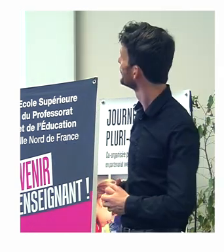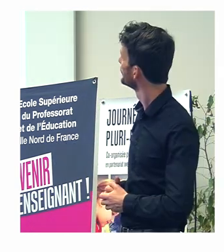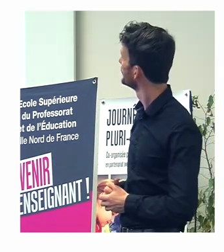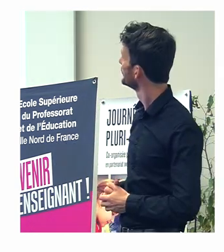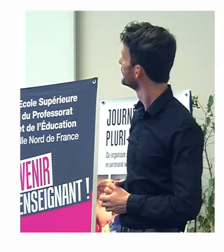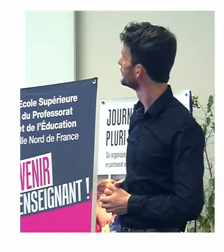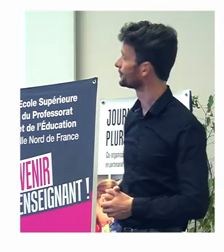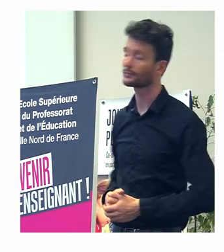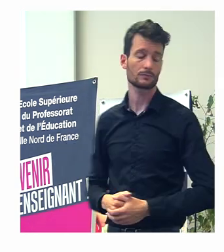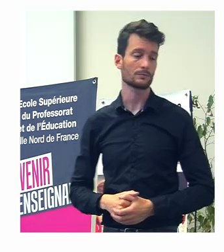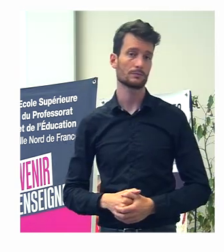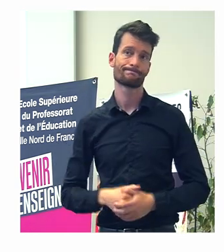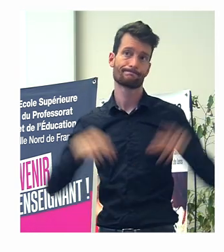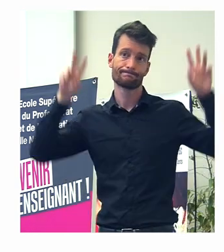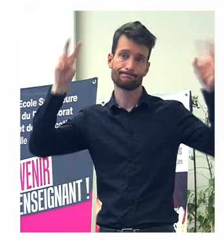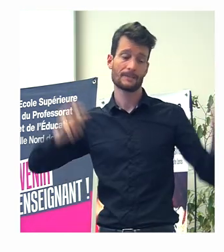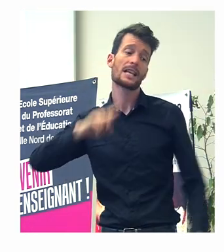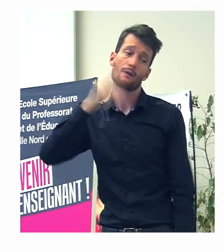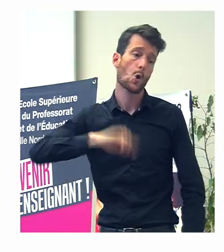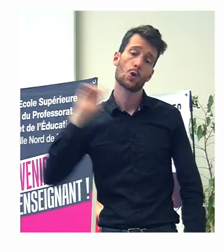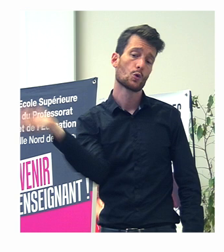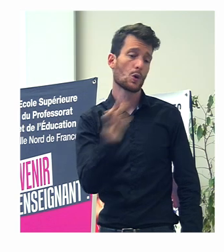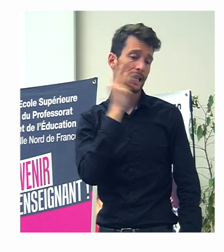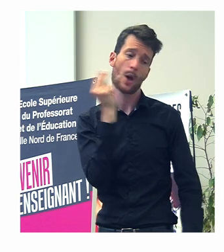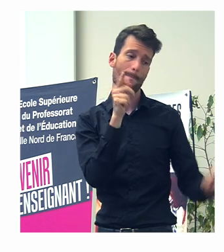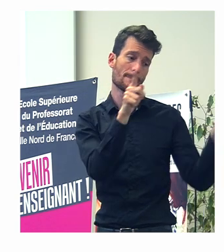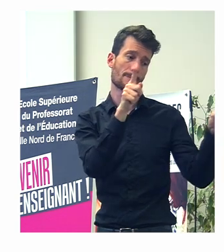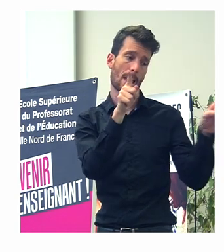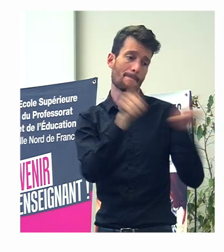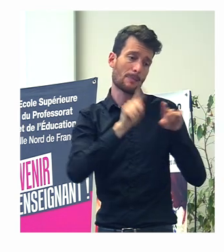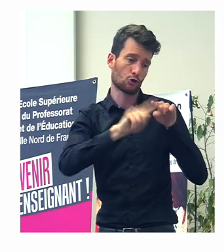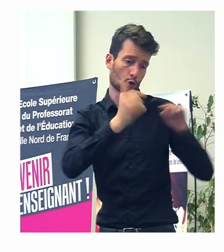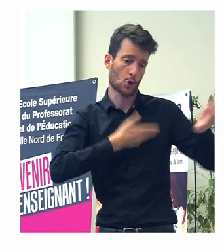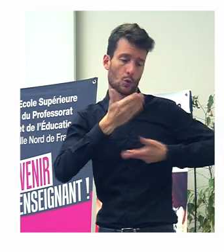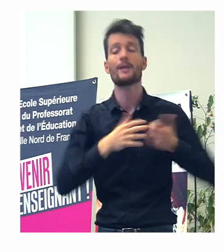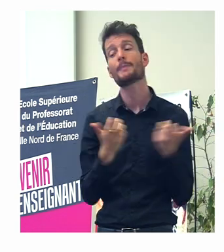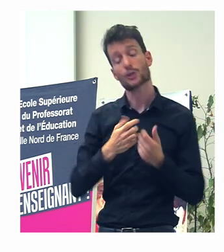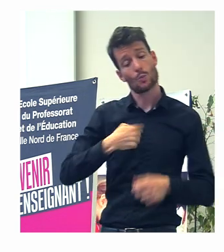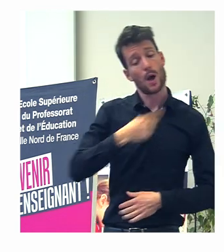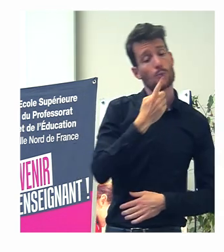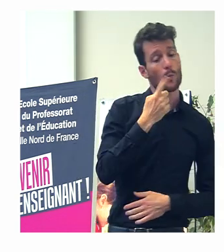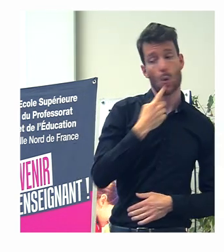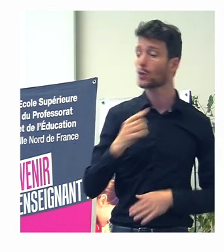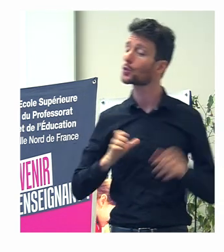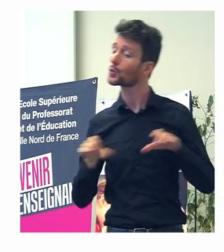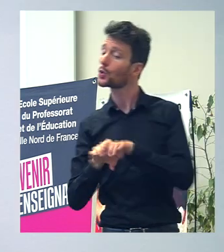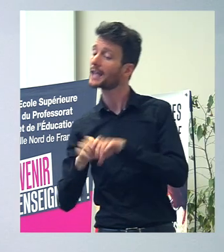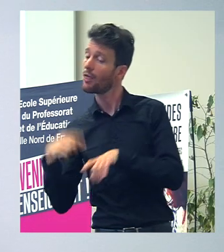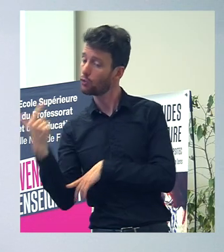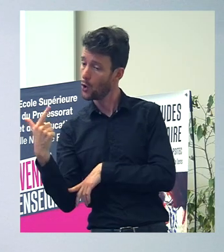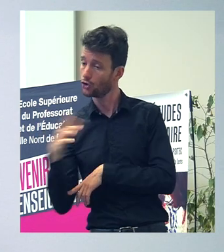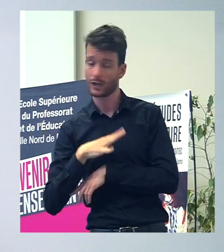il faudrait que tous les hommes aient les mêmes choses. Si j'ai un bonbon et mon cousin deux... Et si on en reçoit